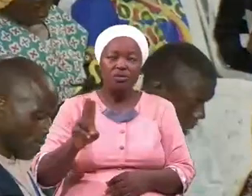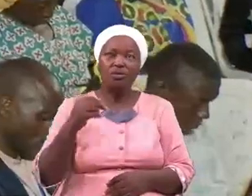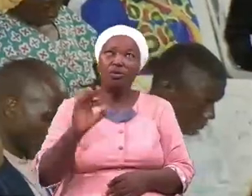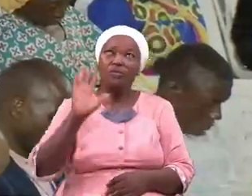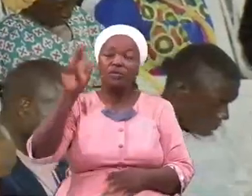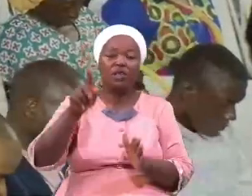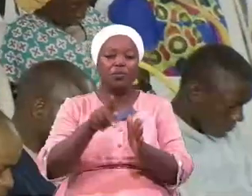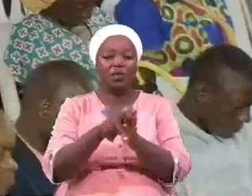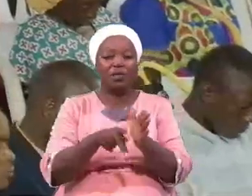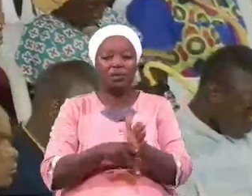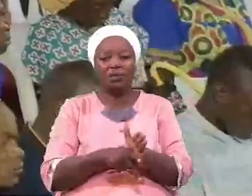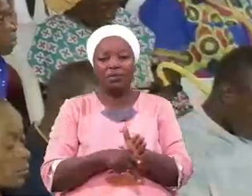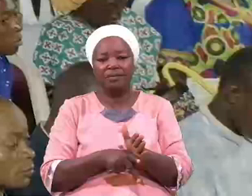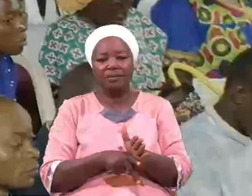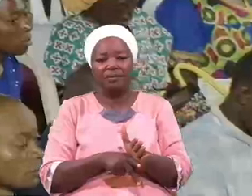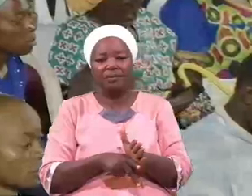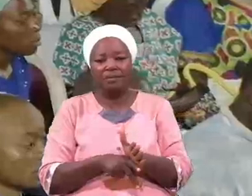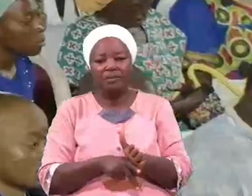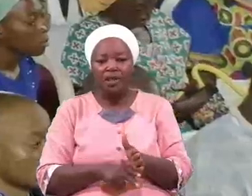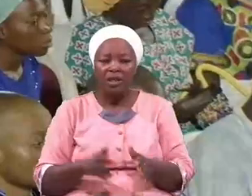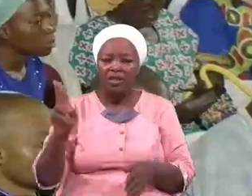l'obéissance à son précepte.